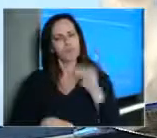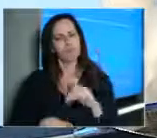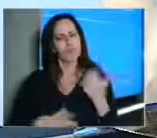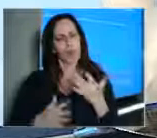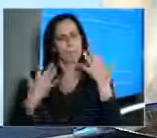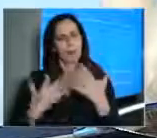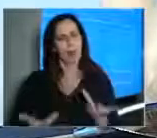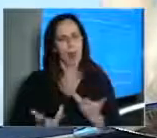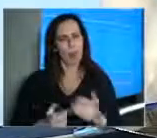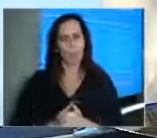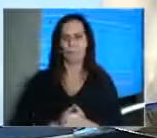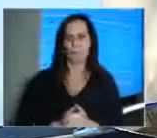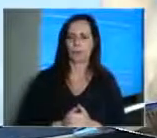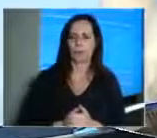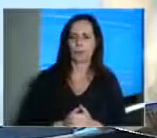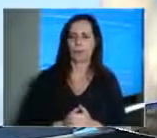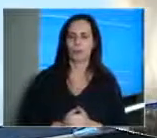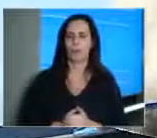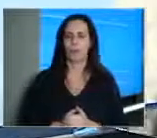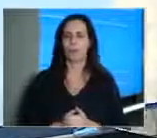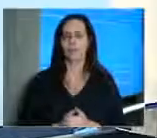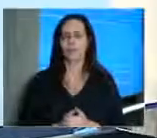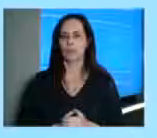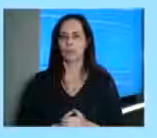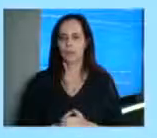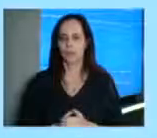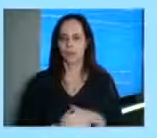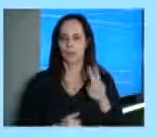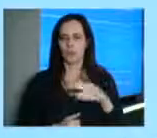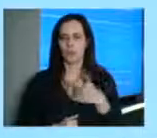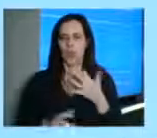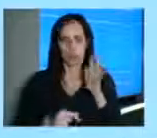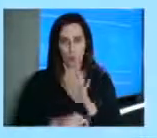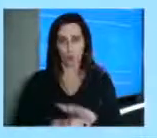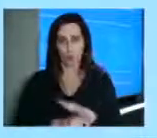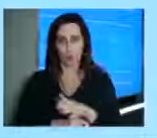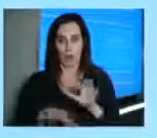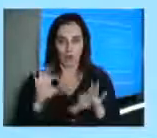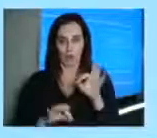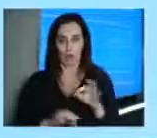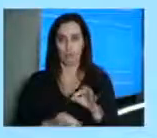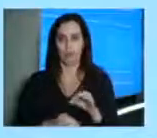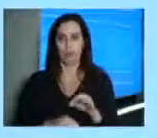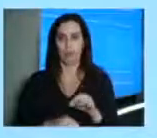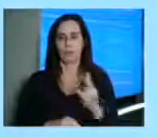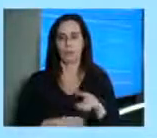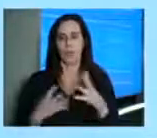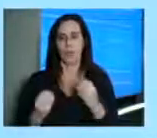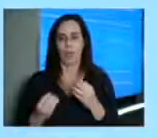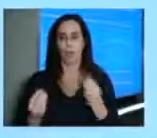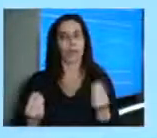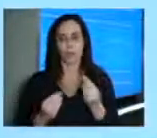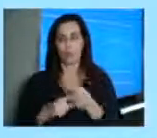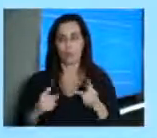הזה דועך? אני יכול להגיד, מהבחינה הזאת, יש לנו כמובן מה שמשפיע על שיעור ההצבעה, לא אמרנו את זה קודם, יש הרבה מאוד